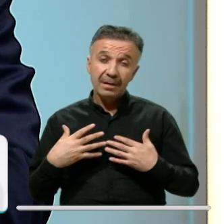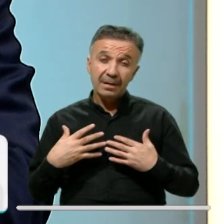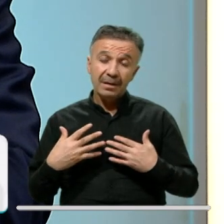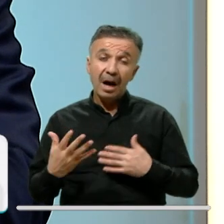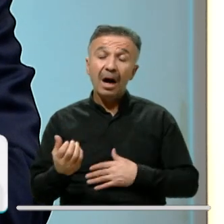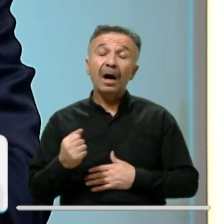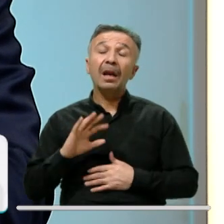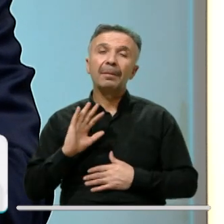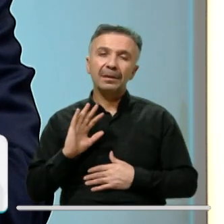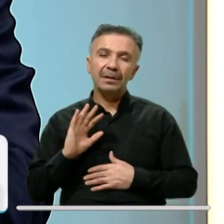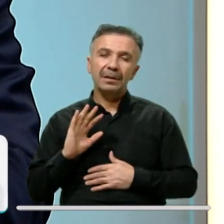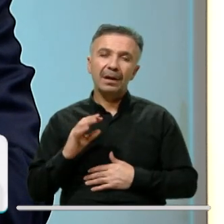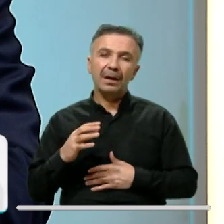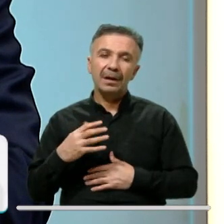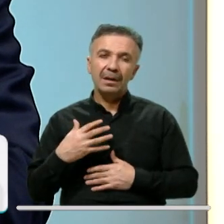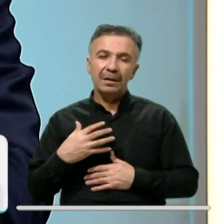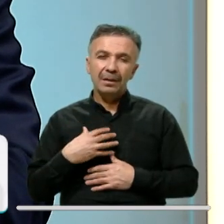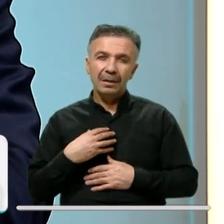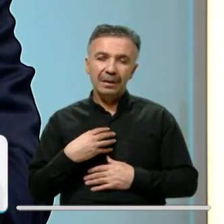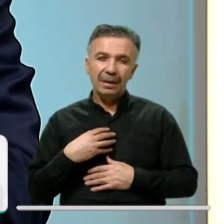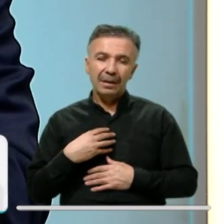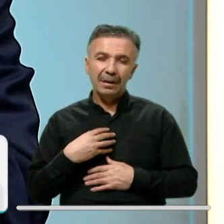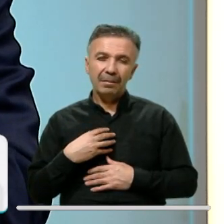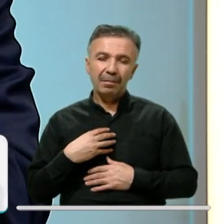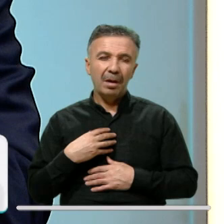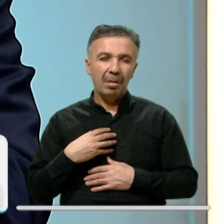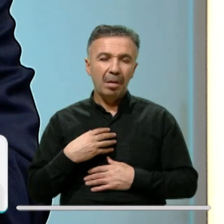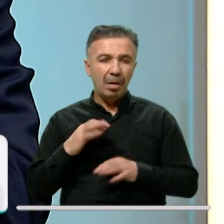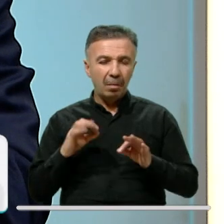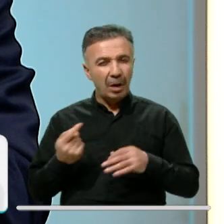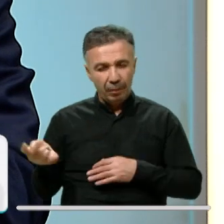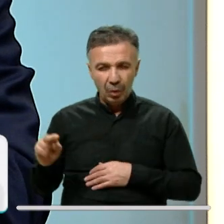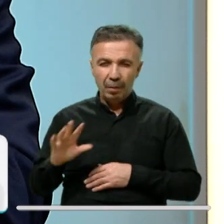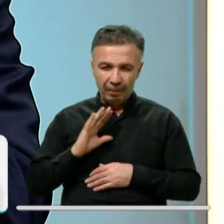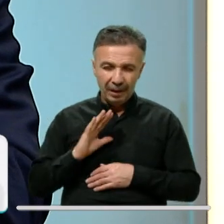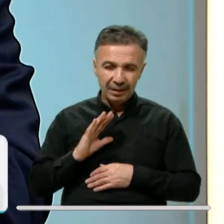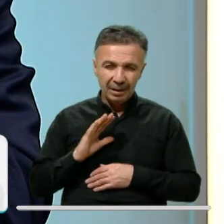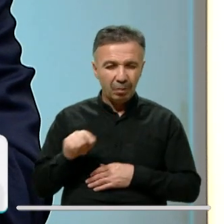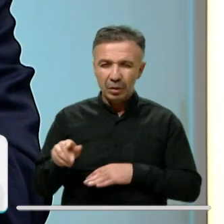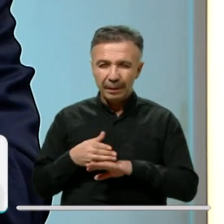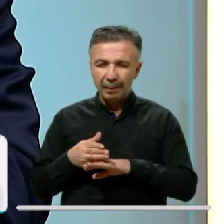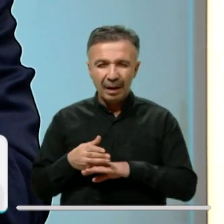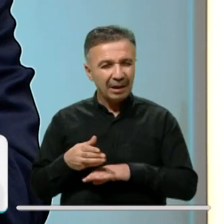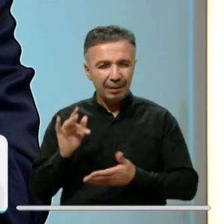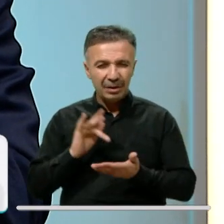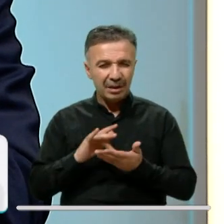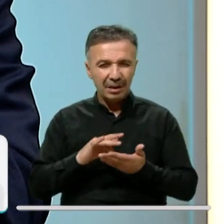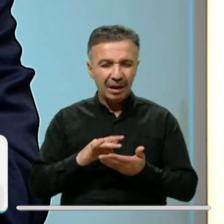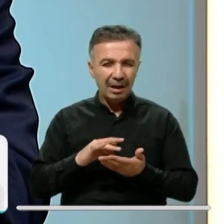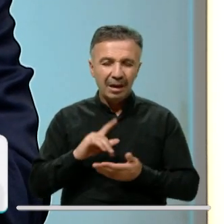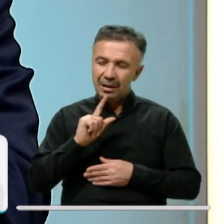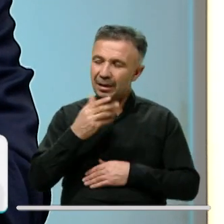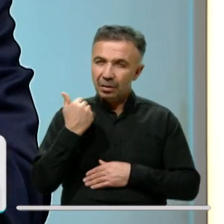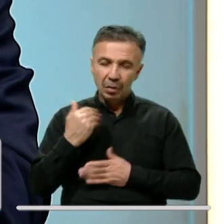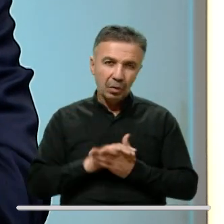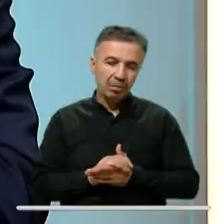hale, kendi hareketleri sonucu böyle bir vefat gerçekleşmişse bundan dolayı herhangi bir kefaret ödemeleri